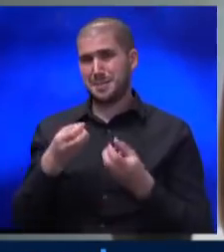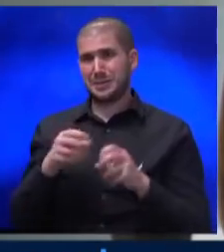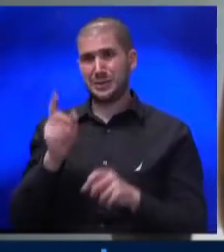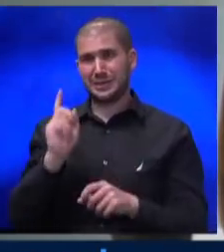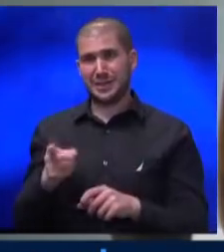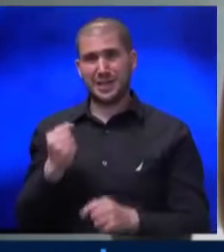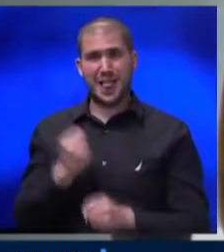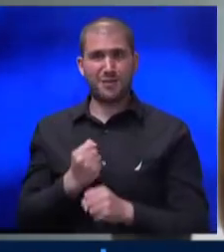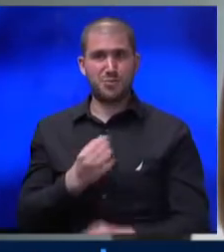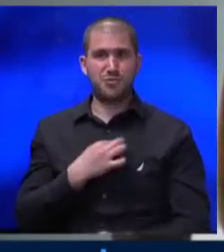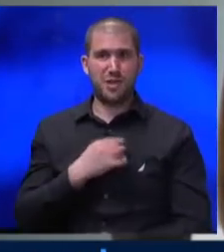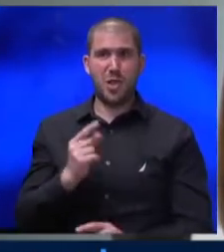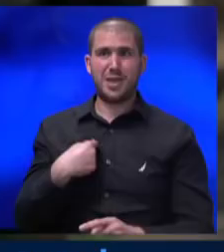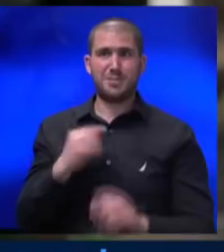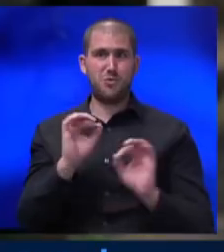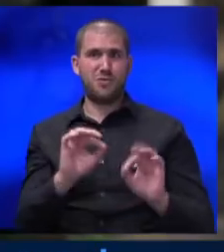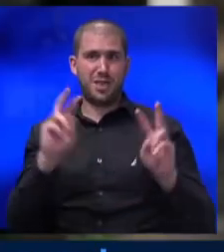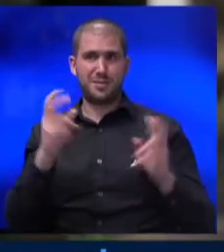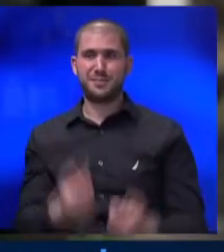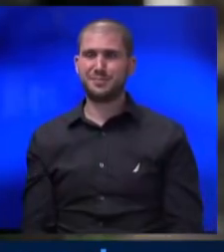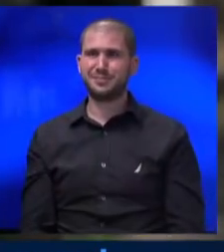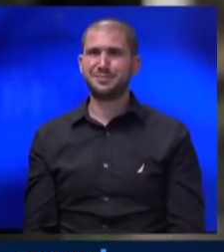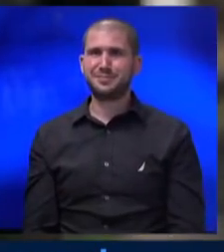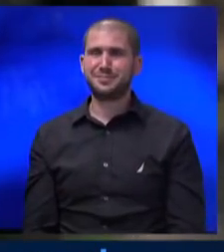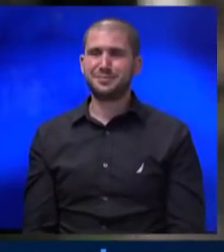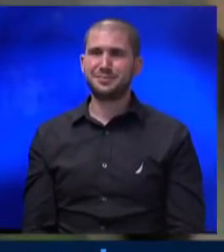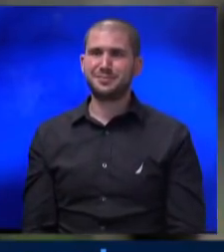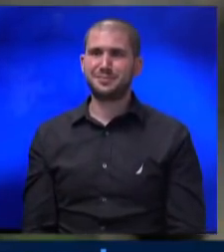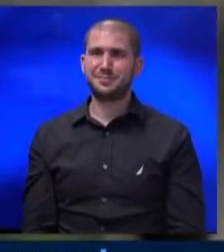know, הביציות צריכות לעבוד בשבילי, לא אני בשבילם.